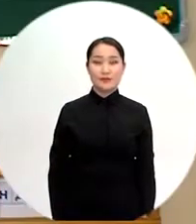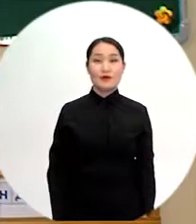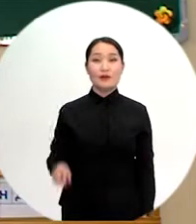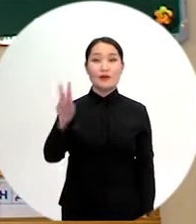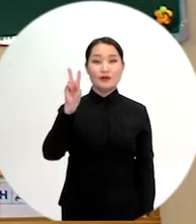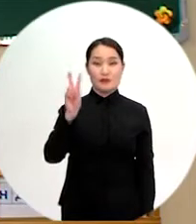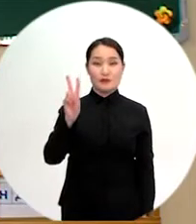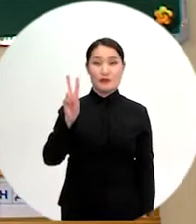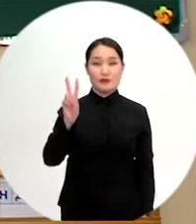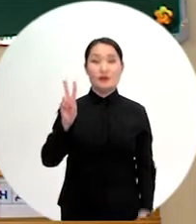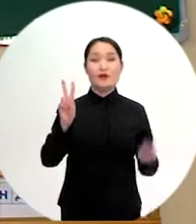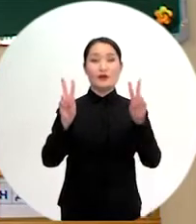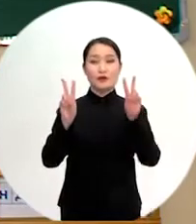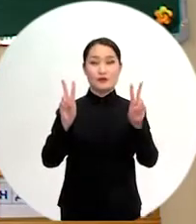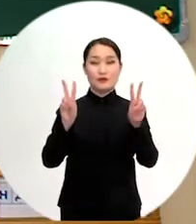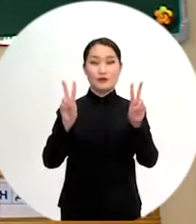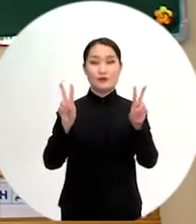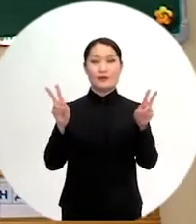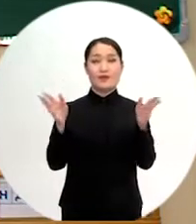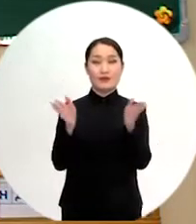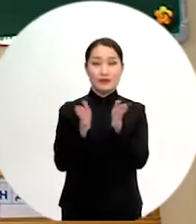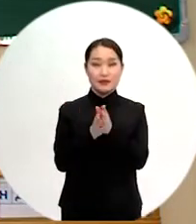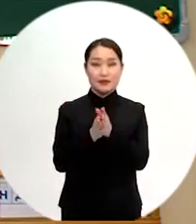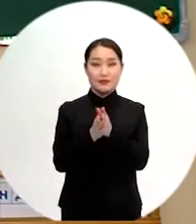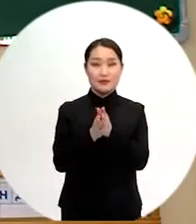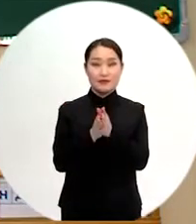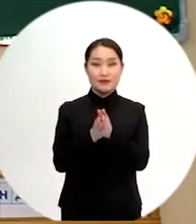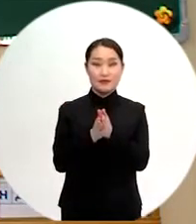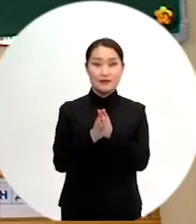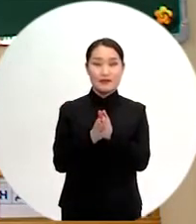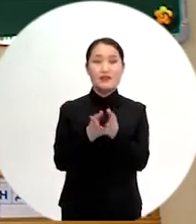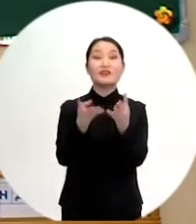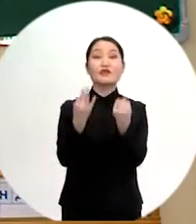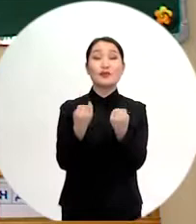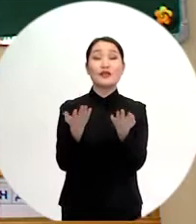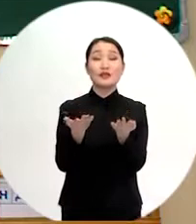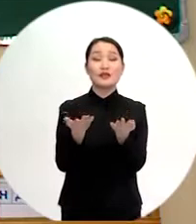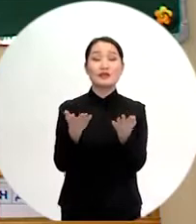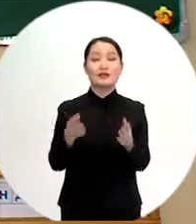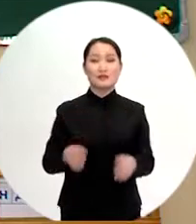Хоёр хуруу, хоёр хуруу. Нийлээд хэдэн хуруу вэ?